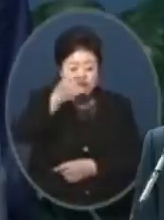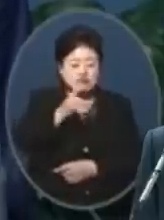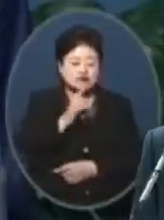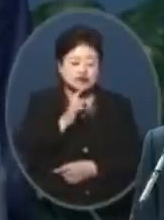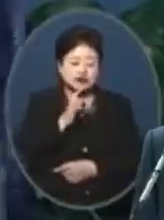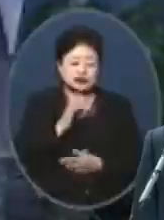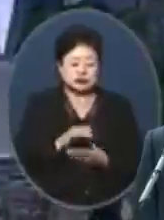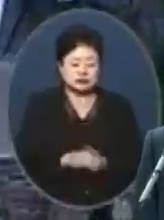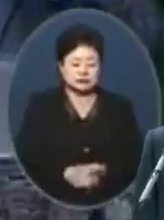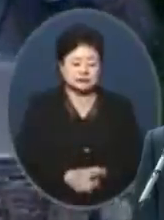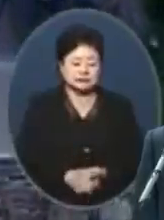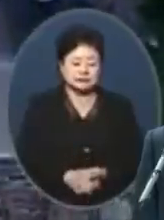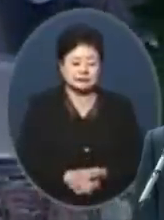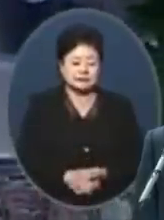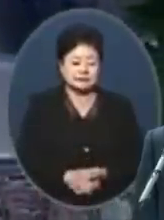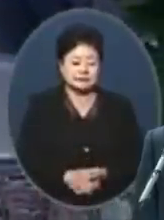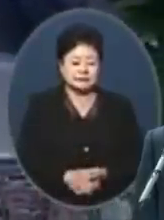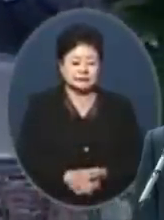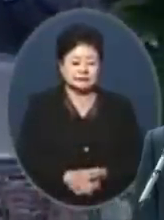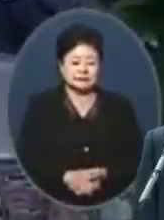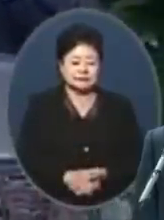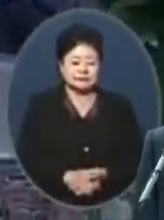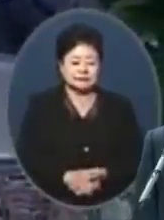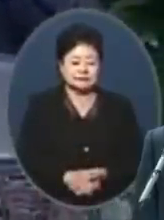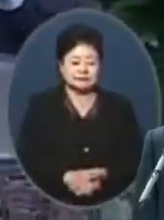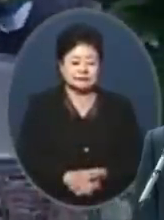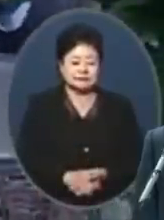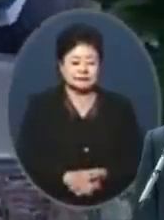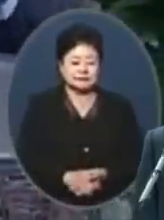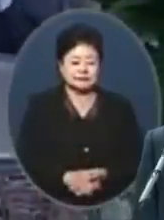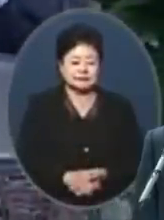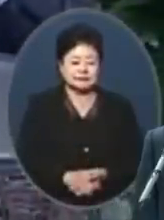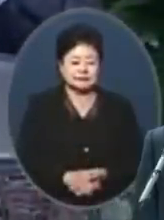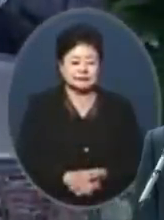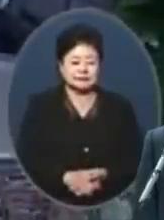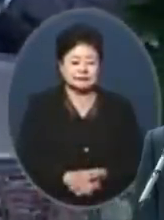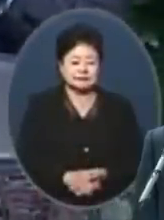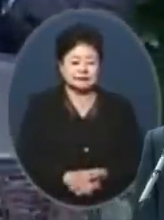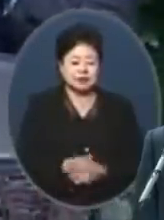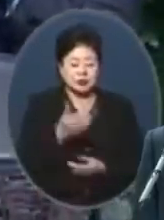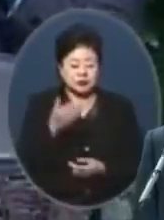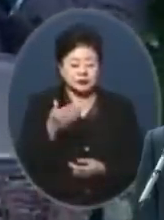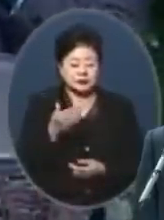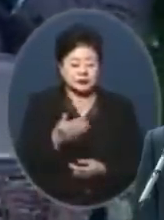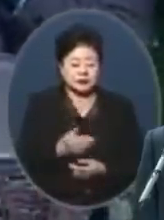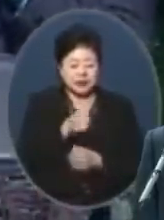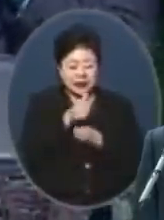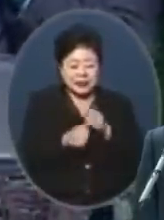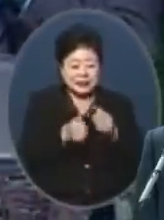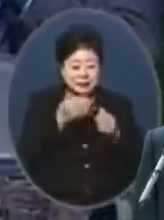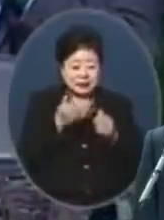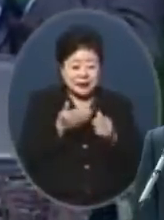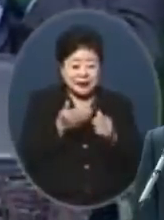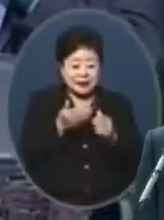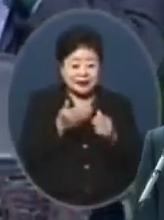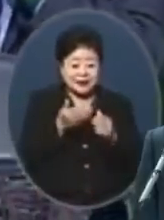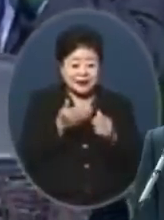없습니다. Because that dream will change your destiny. 여러분께서 하나님에게